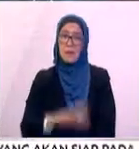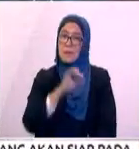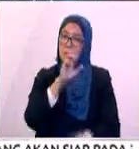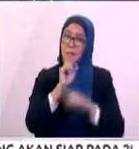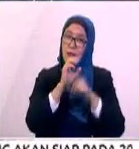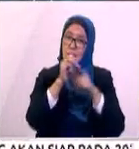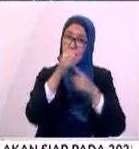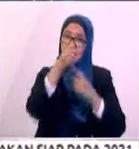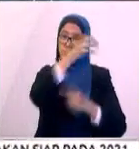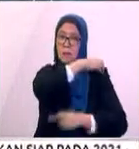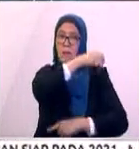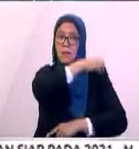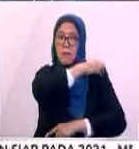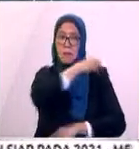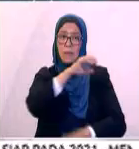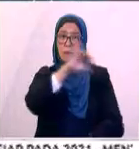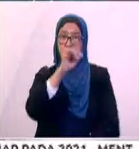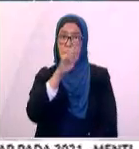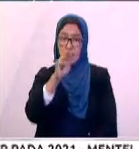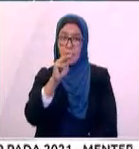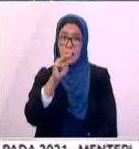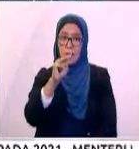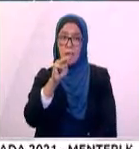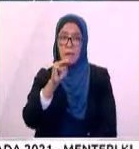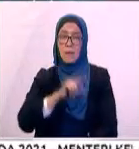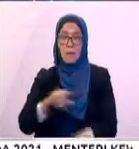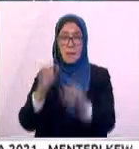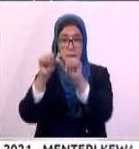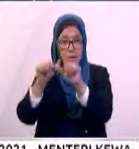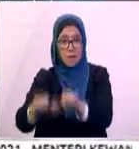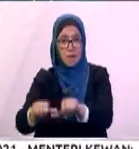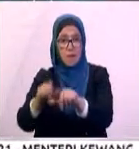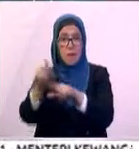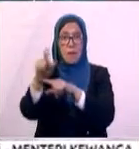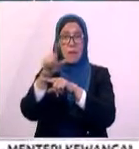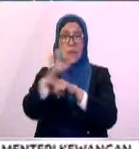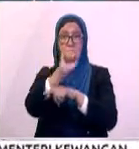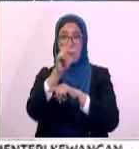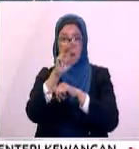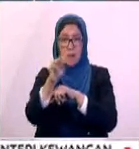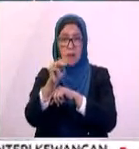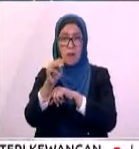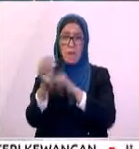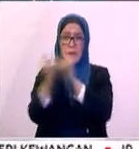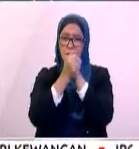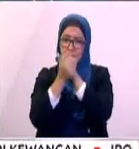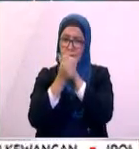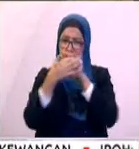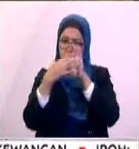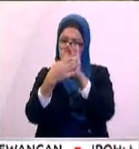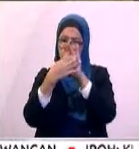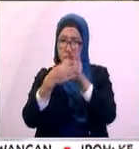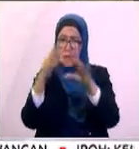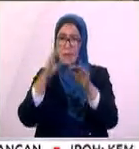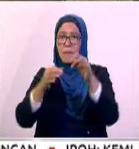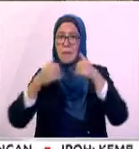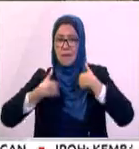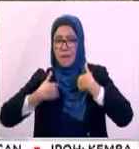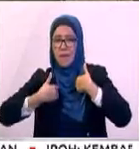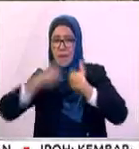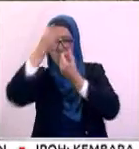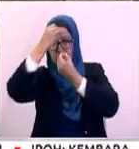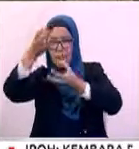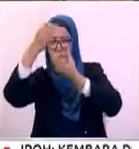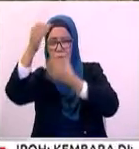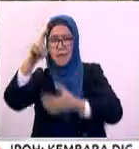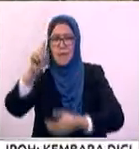pegawai JAKIM yang ditempatkan di SKMM untuk sama-sama kolaborasi sekiranya ada maklumat-maklumat perlu. Muhammad